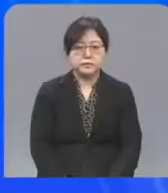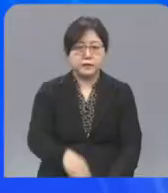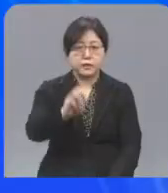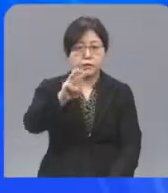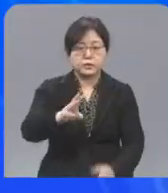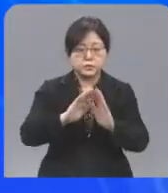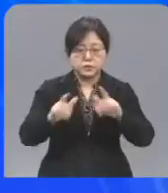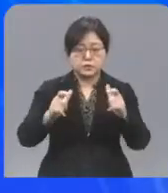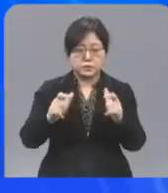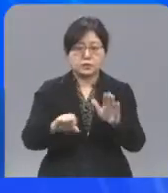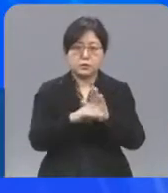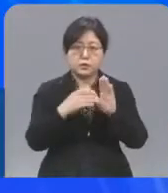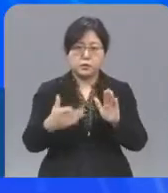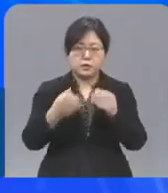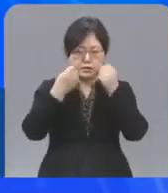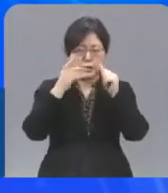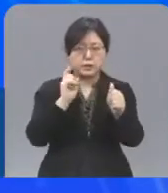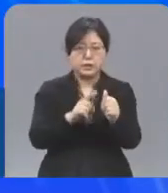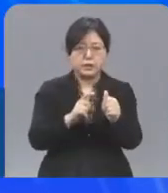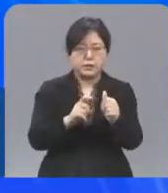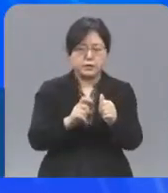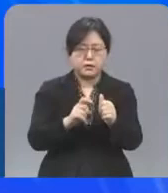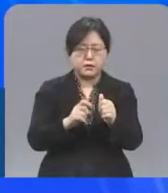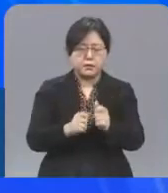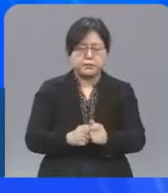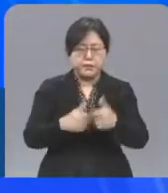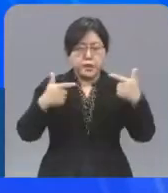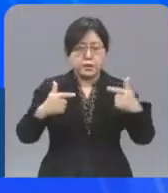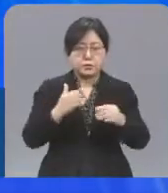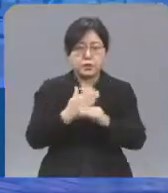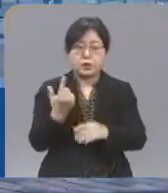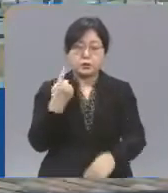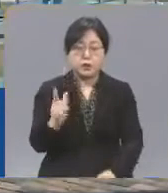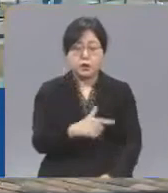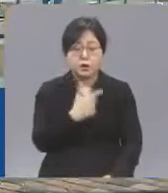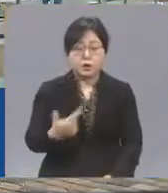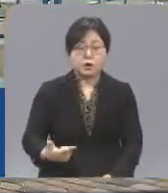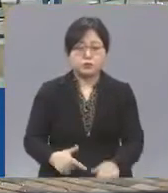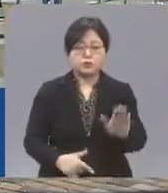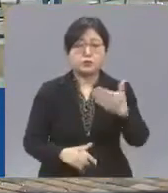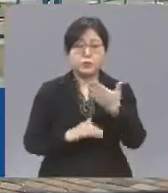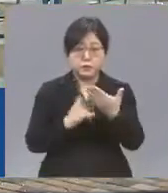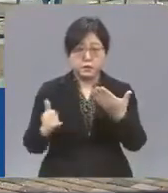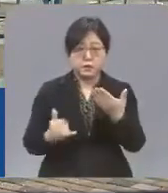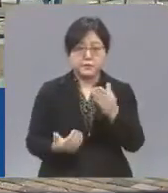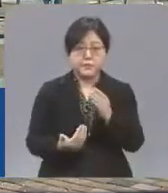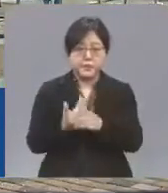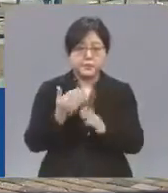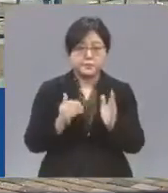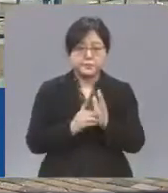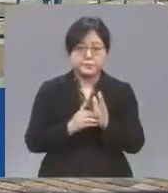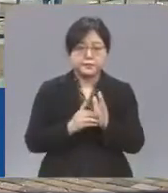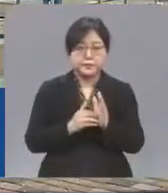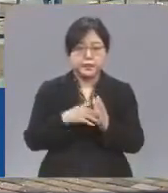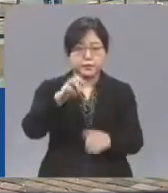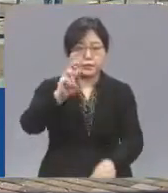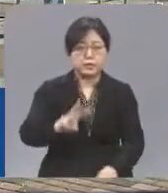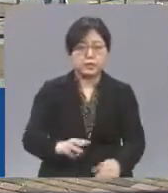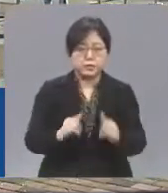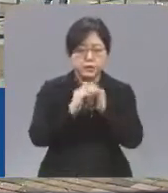광주와 전남 지역에서 코로나19 신규 확진자가 급증하고 있는 가운데 어제 하루 신규 확진자가 900명 넘게 나왔습니다.